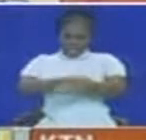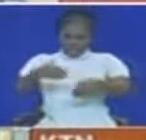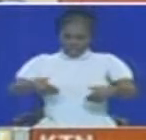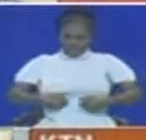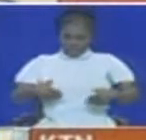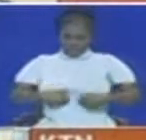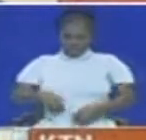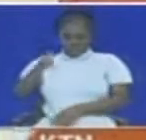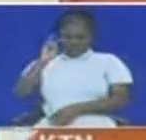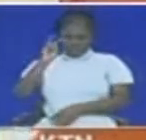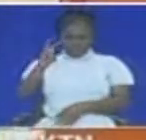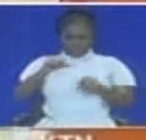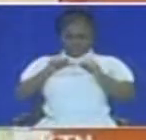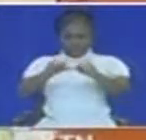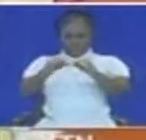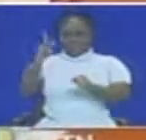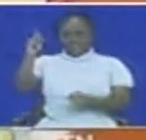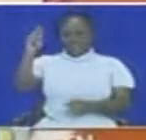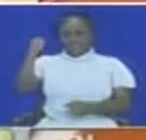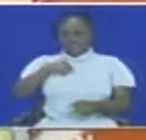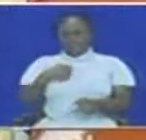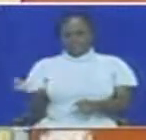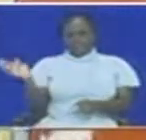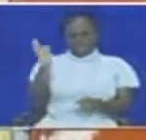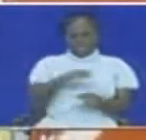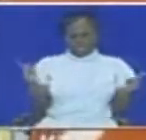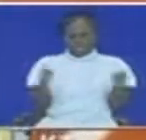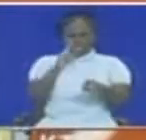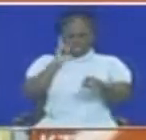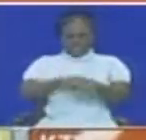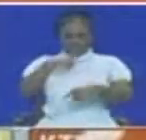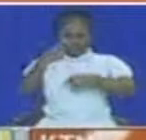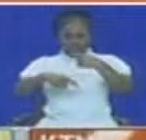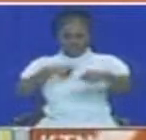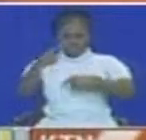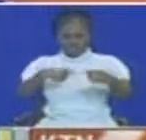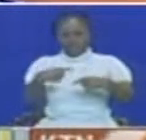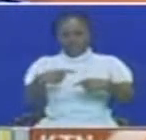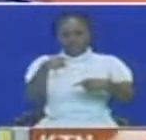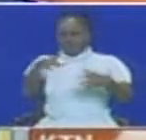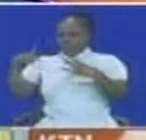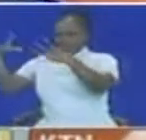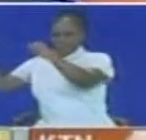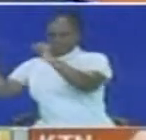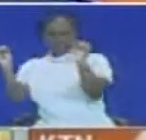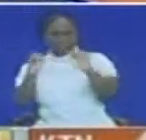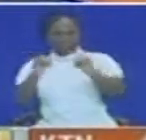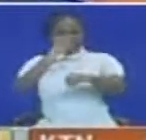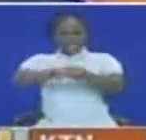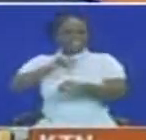wenzetu. Naendelea kutazama taarifa za KTN Leo, nitarudi baadaye tuendelee na taarifa nyingine. Kwa hiyo aise, usiende mbali, pata